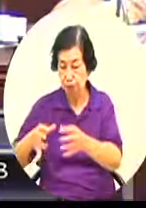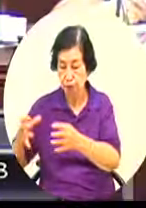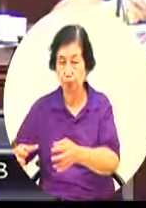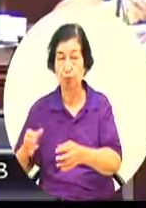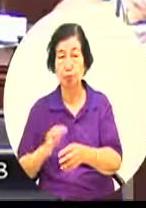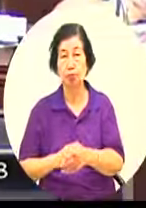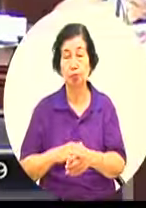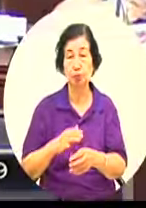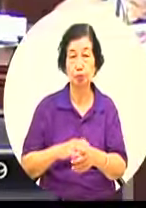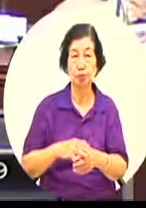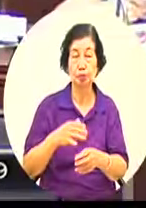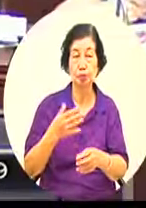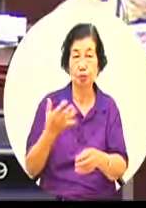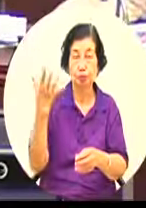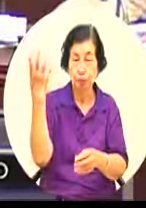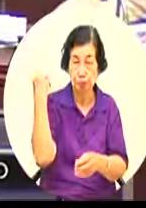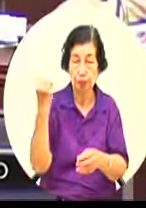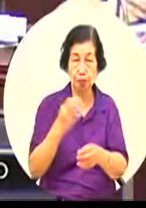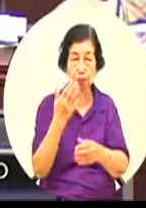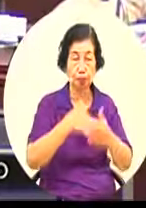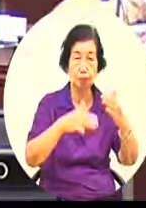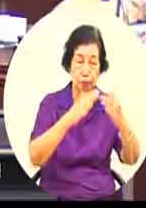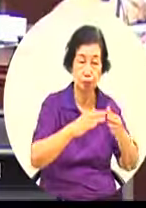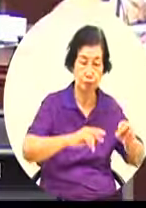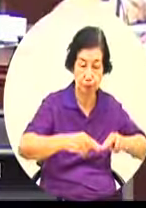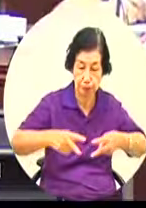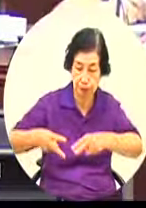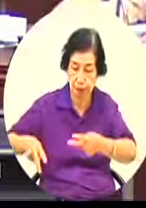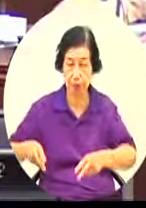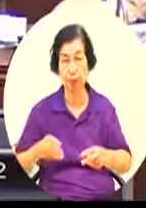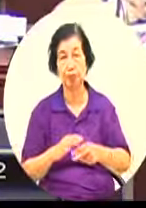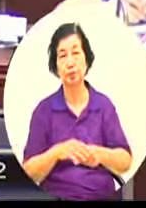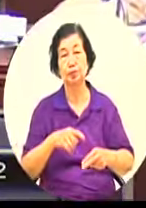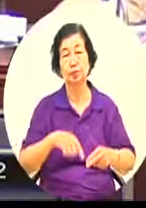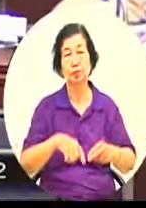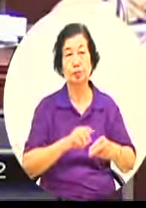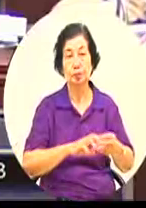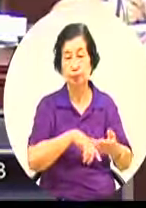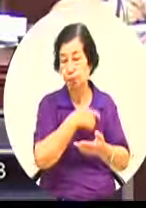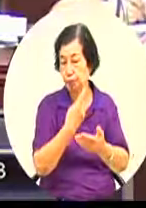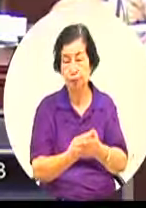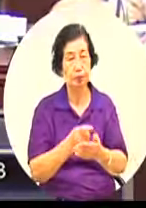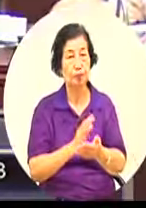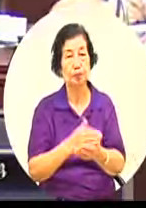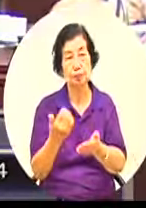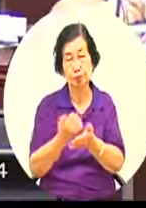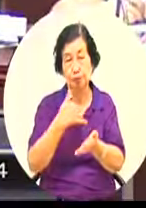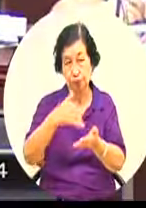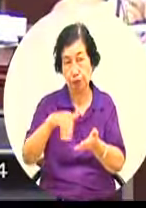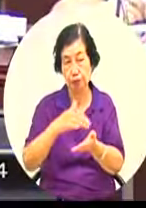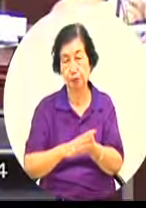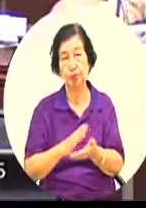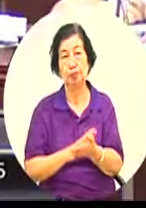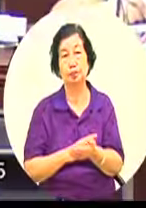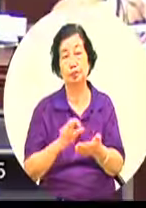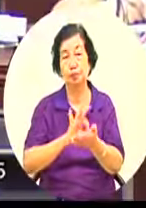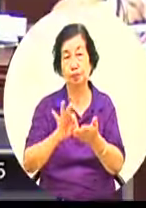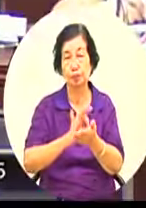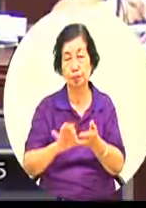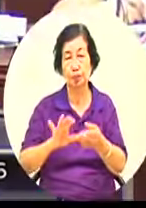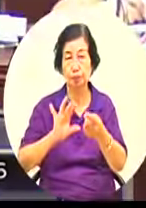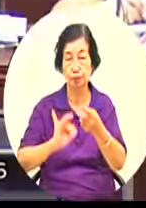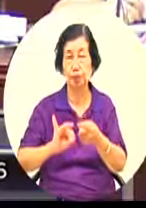备等等都需要更新。但是我们的整个预算的结构里头其实在用人费用就占了75%，只